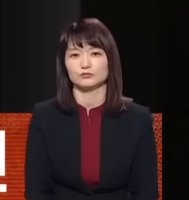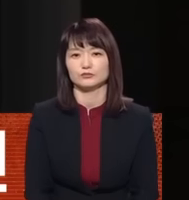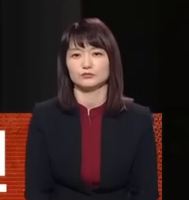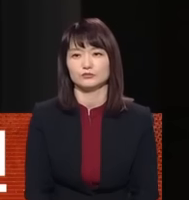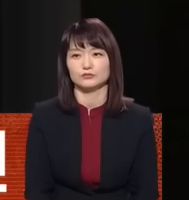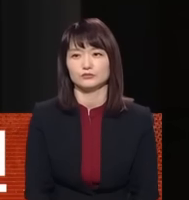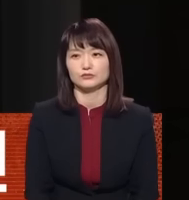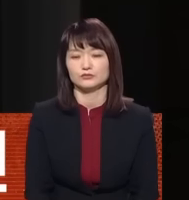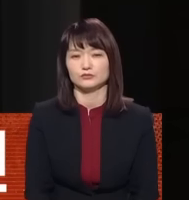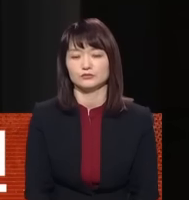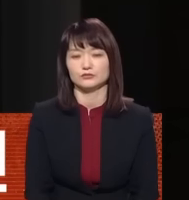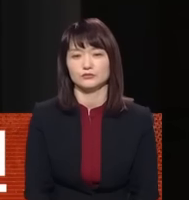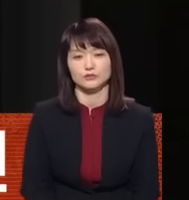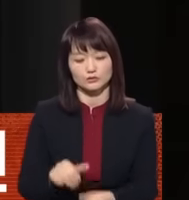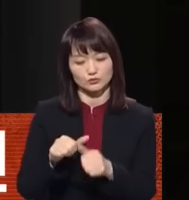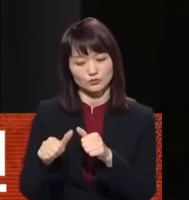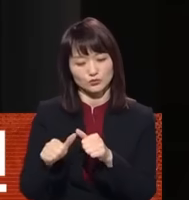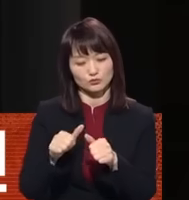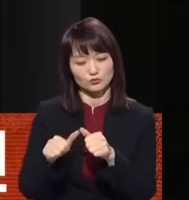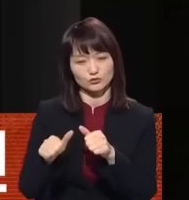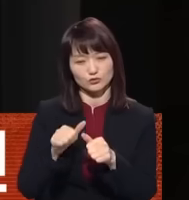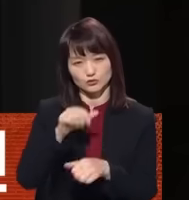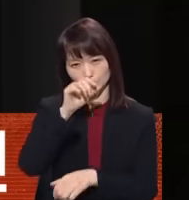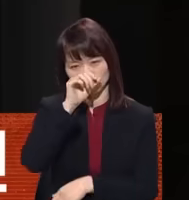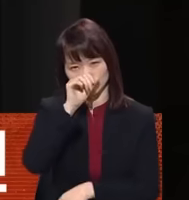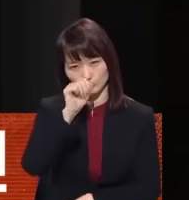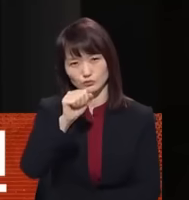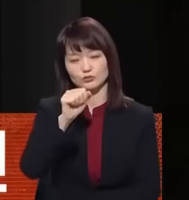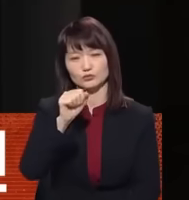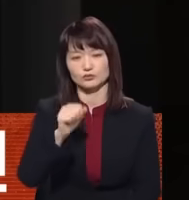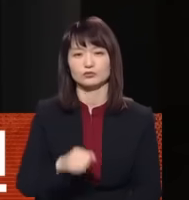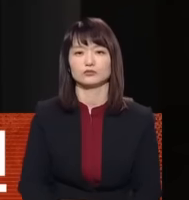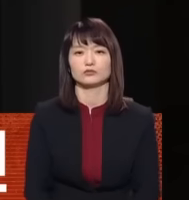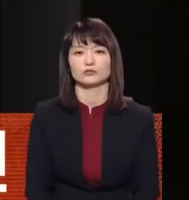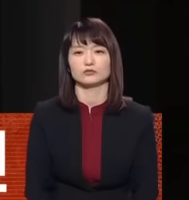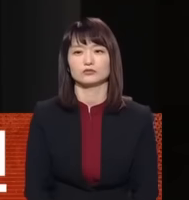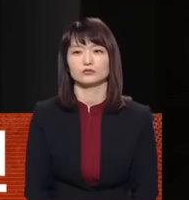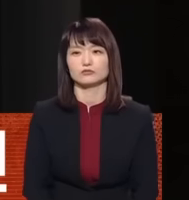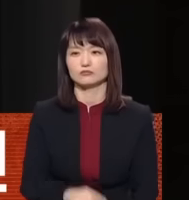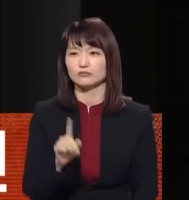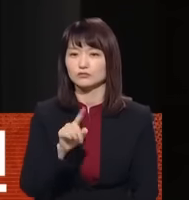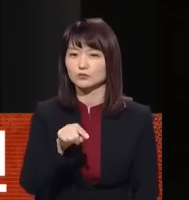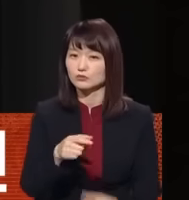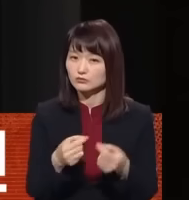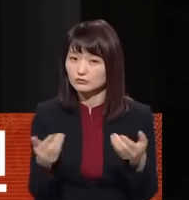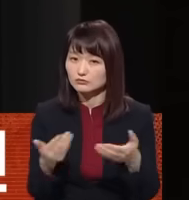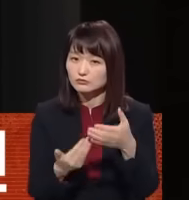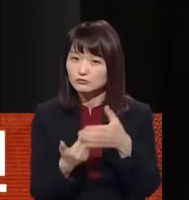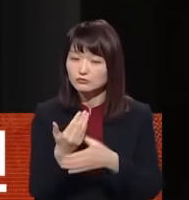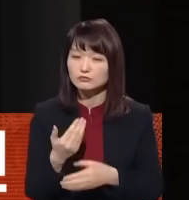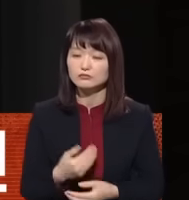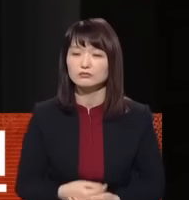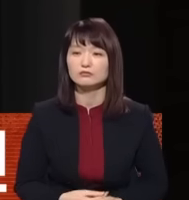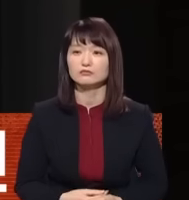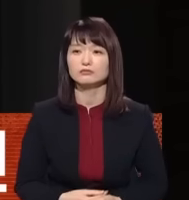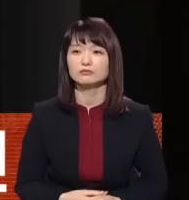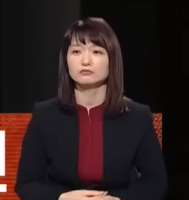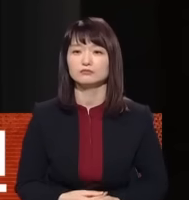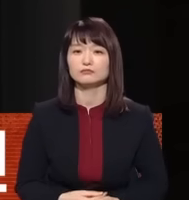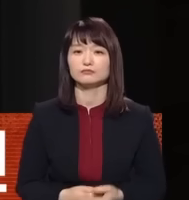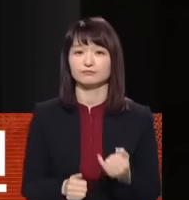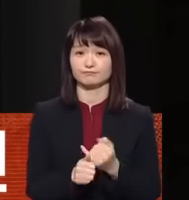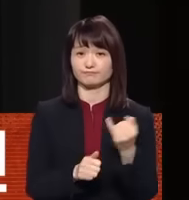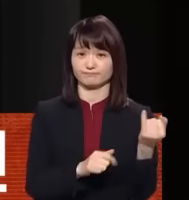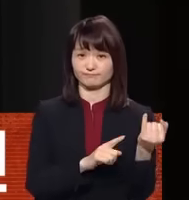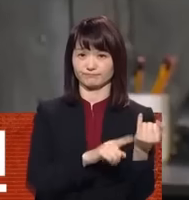그 정평이 나 있는 곳일 텐데 어쩌다 이렇게 이런 일이 벌어졌을까요? 네, 그렇습니다. 일단